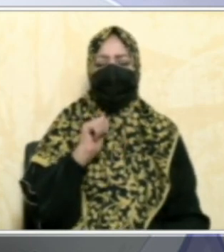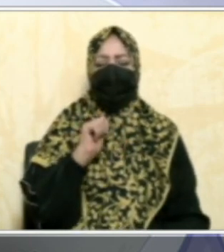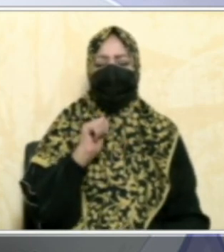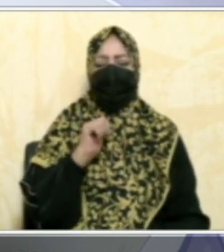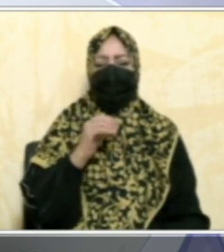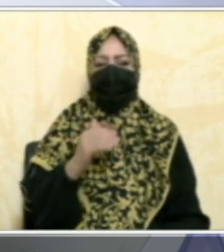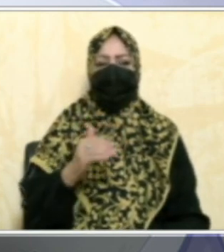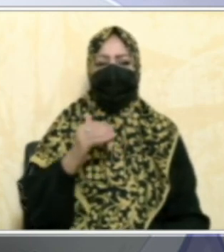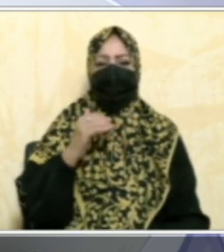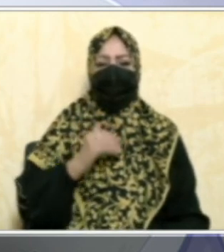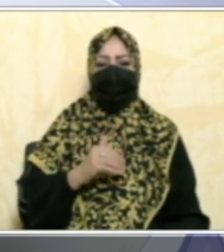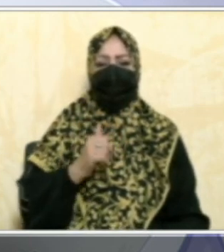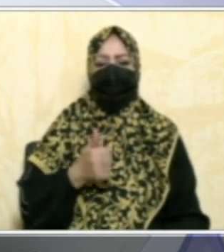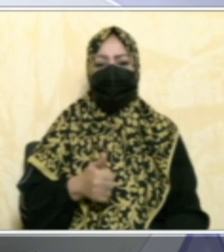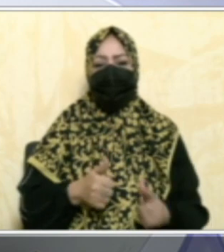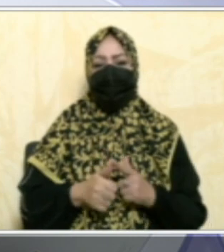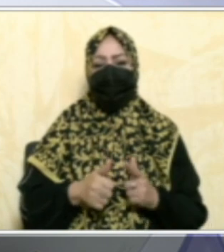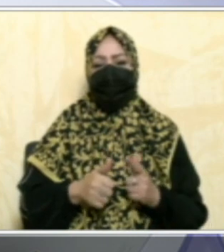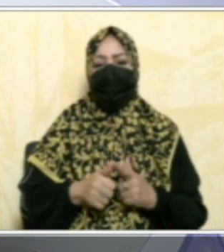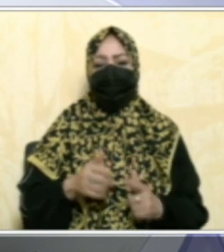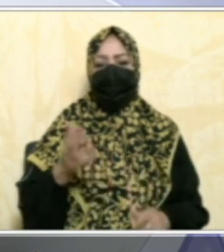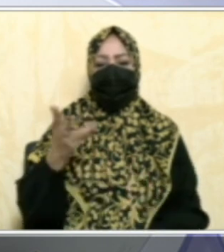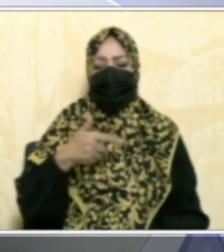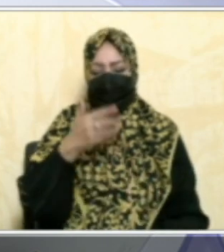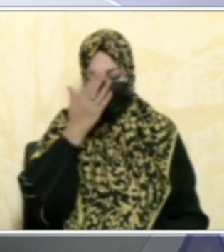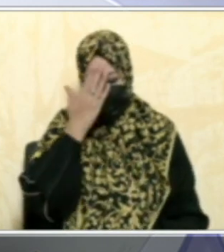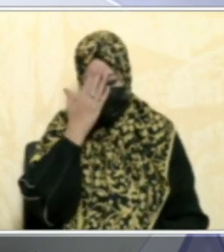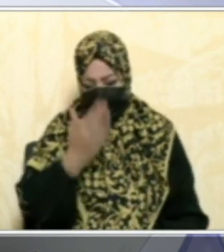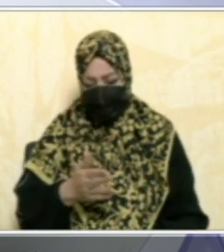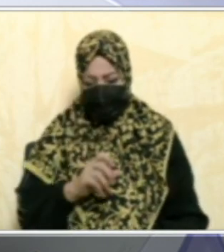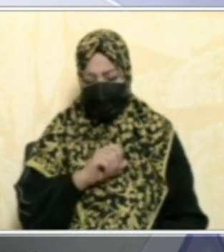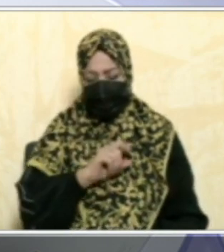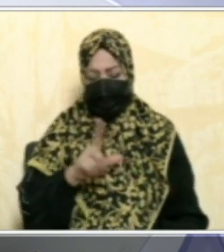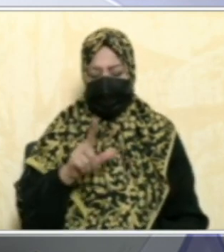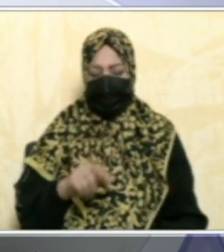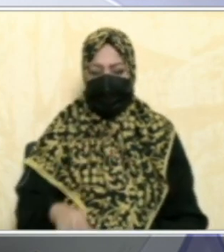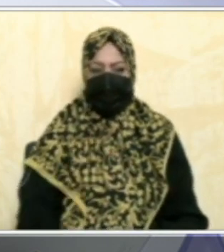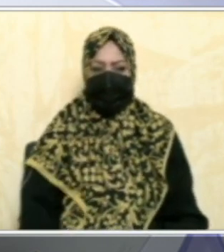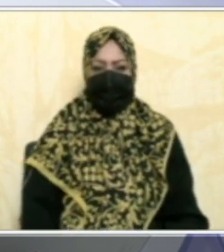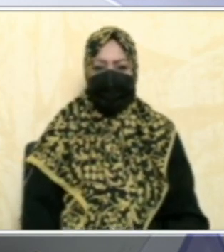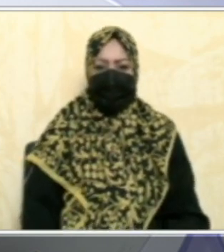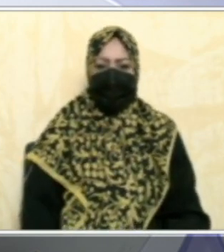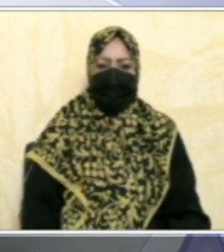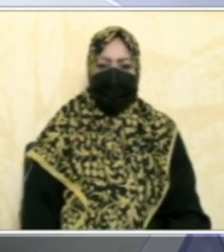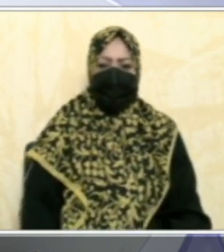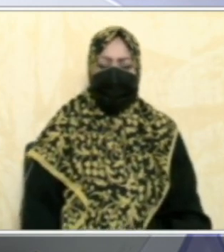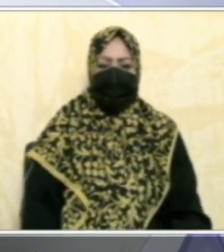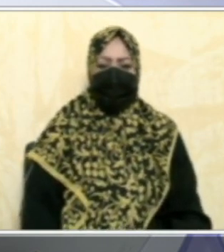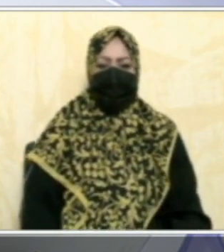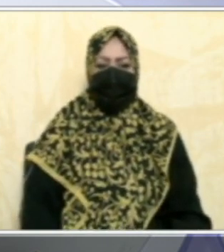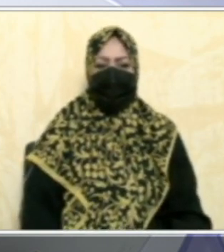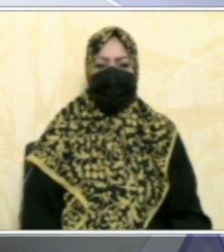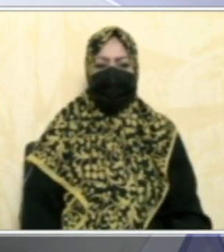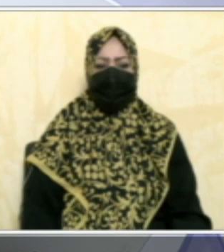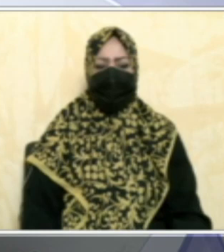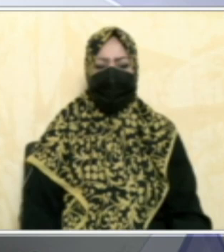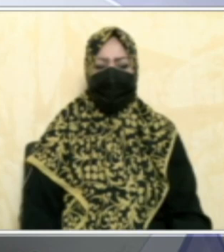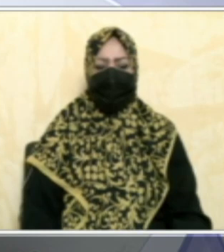سجود. واضح ان شاء الله يا اخ فتحي تسمع الاجابه. وراه تو العصر عندنا احنا في مصر ترى وقريب تو